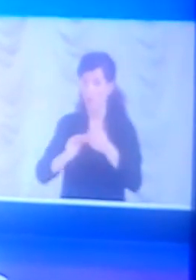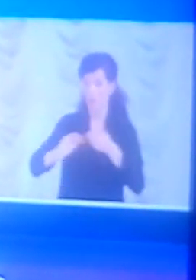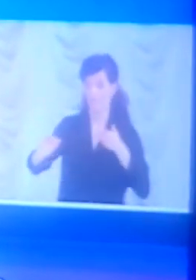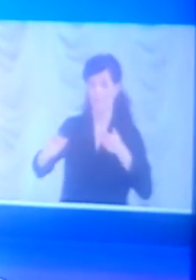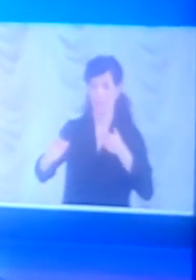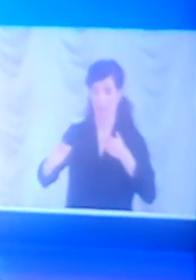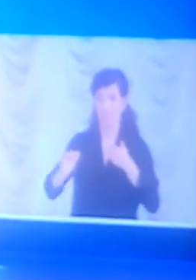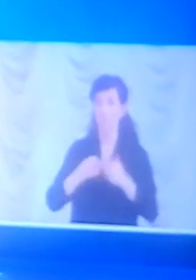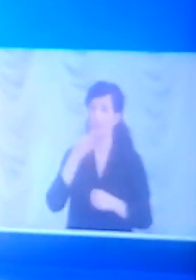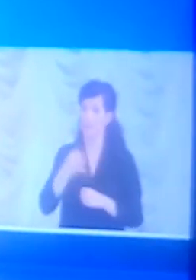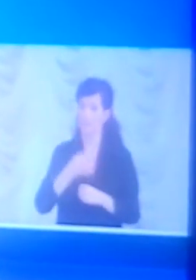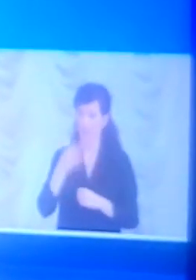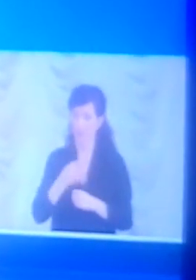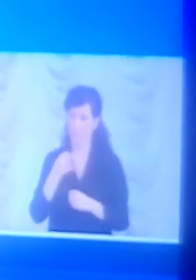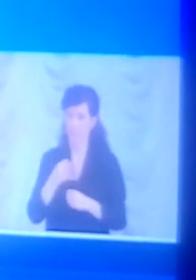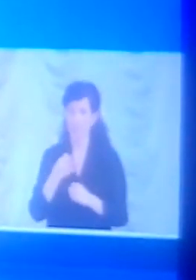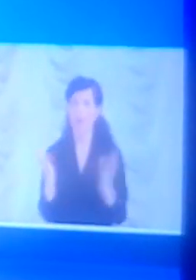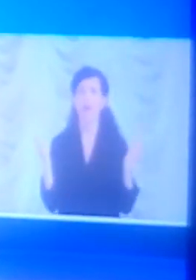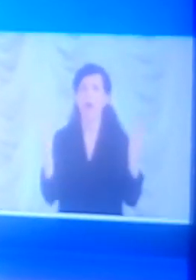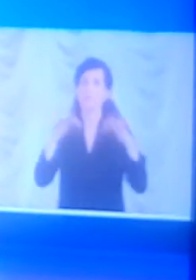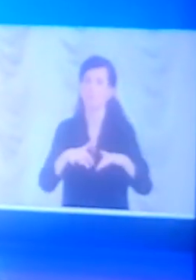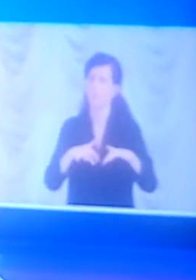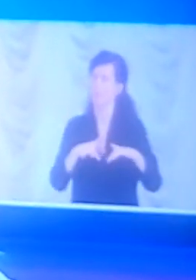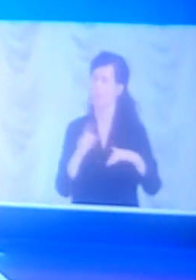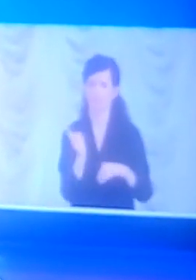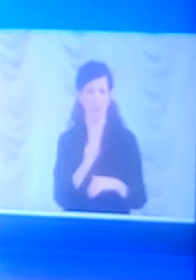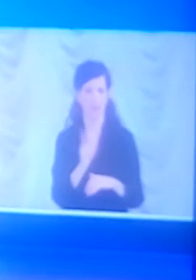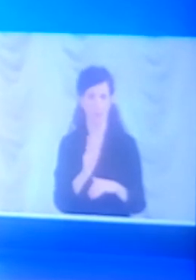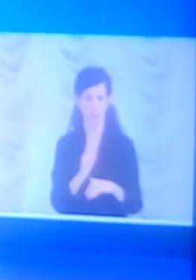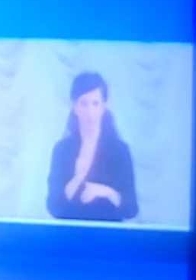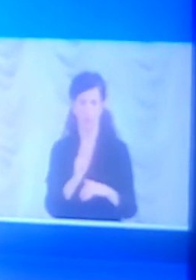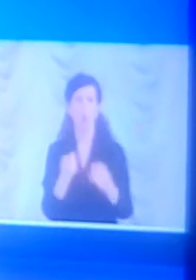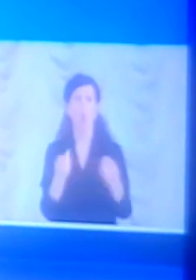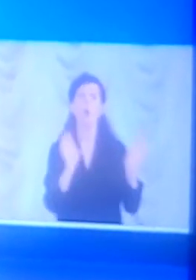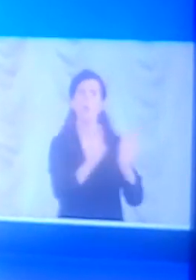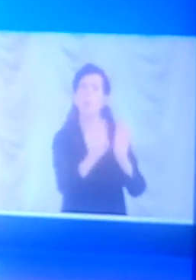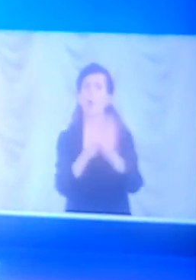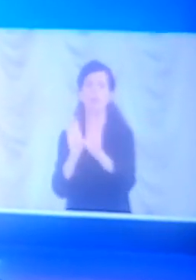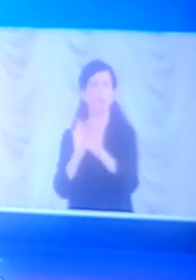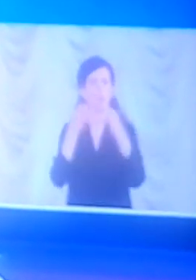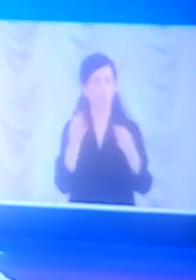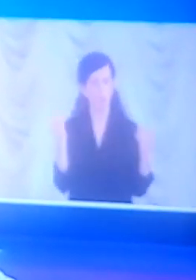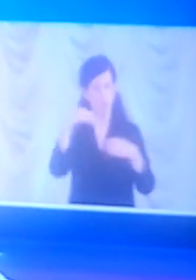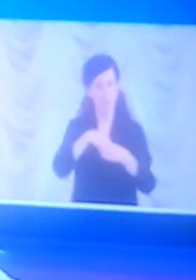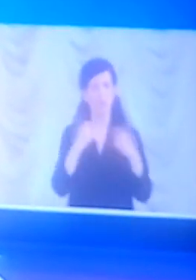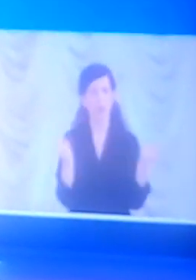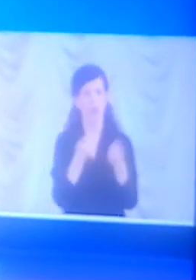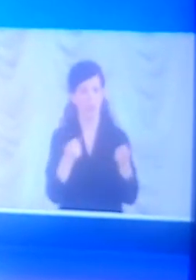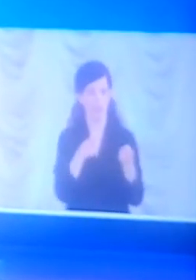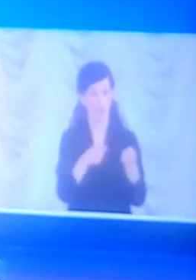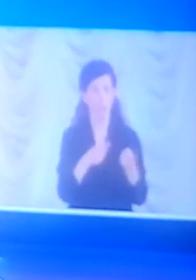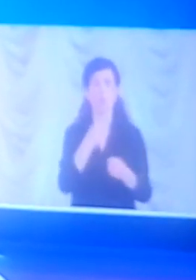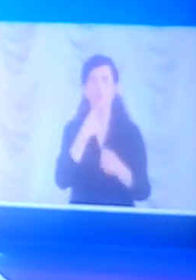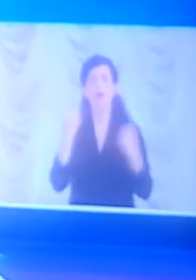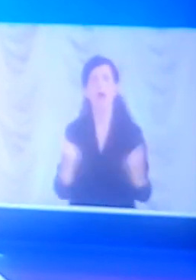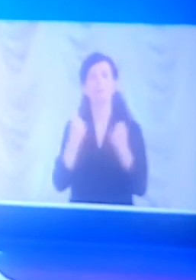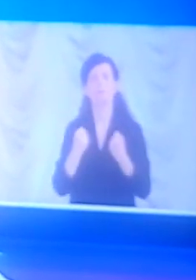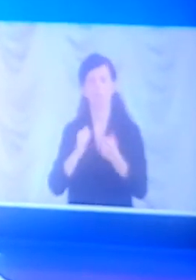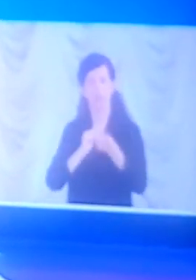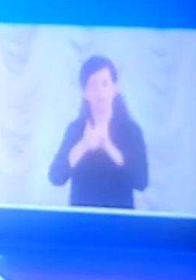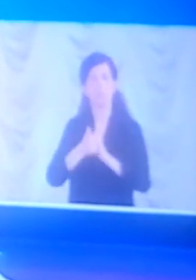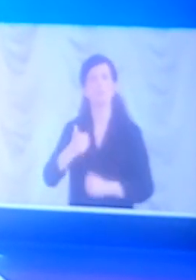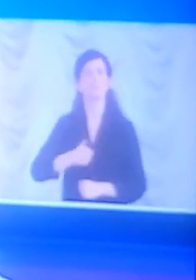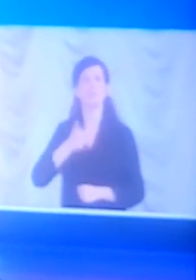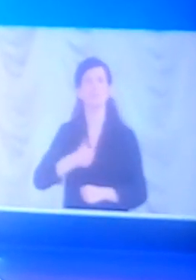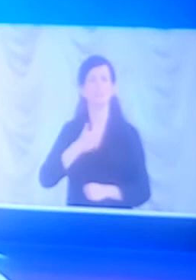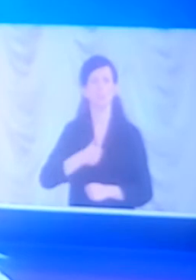sociale e senza alcun assembramento, a porte chiuse, per gli atleti di discipline sportive individuali. Adesso